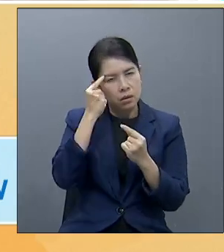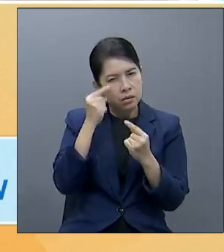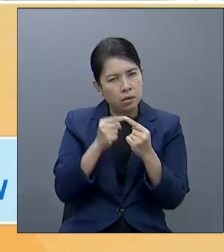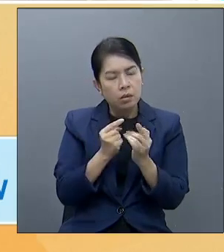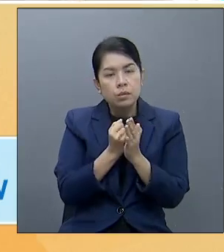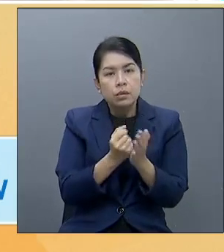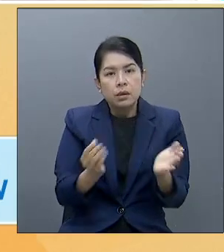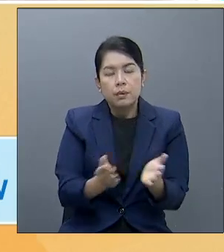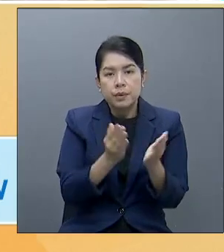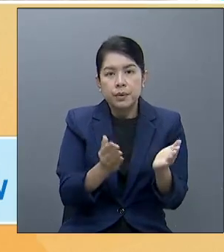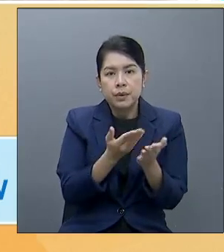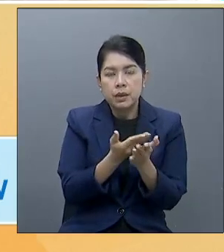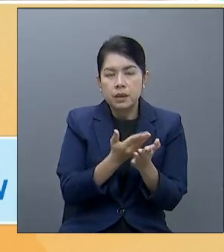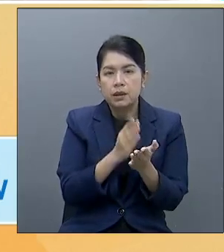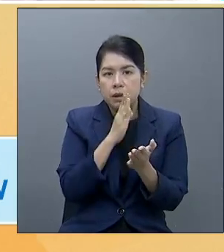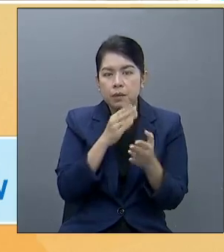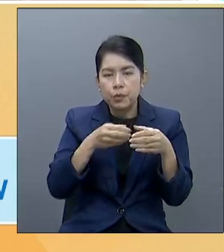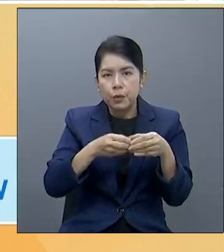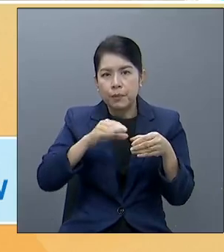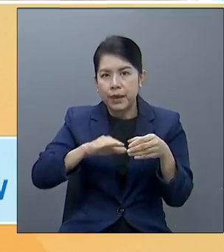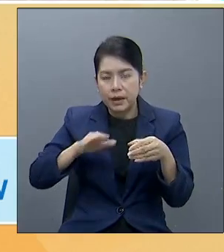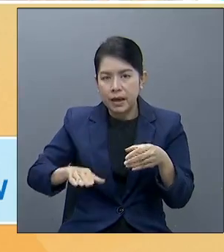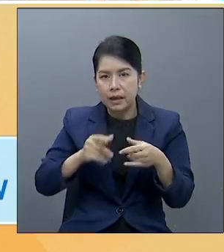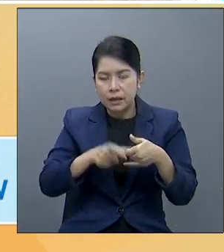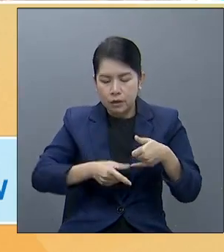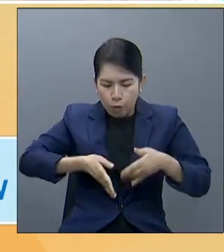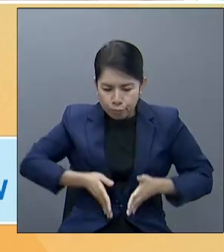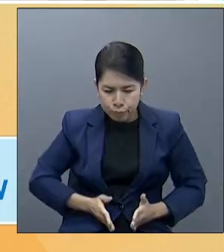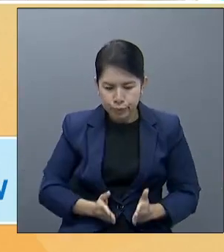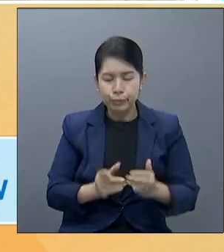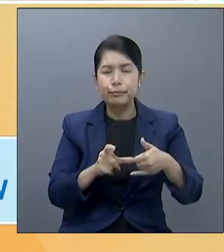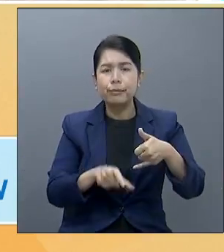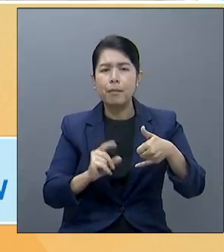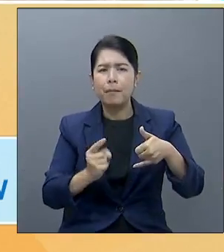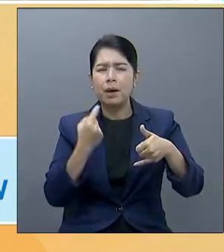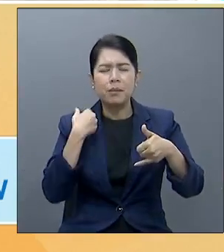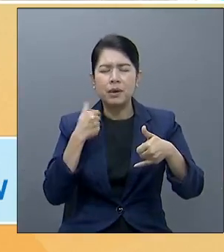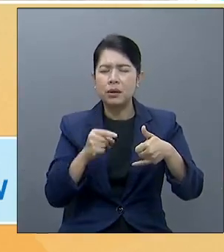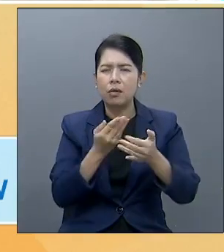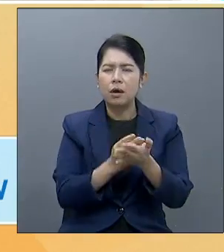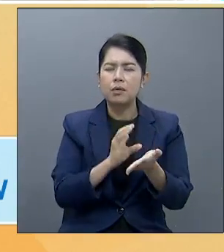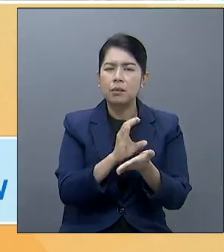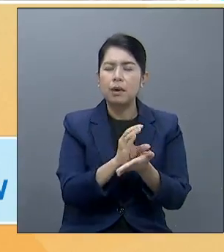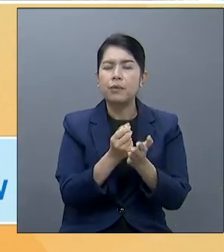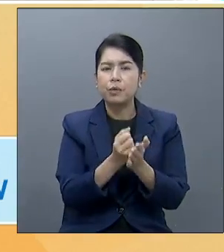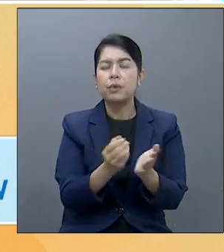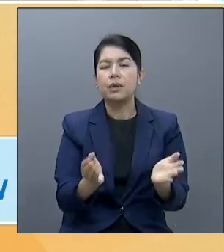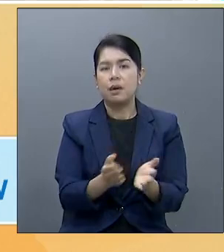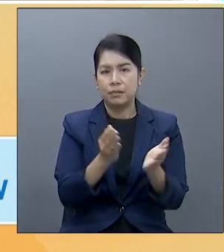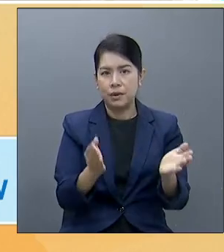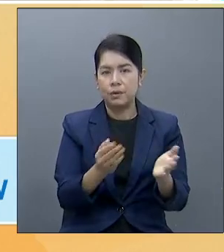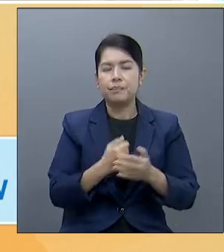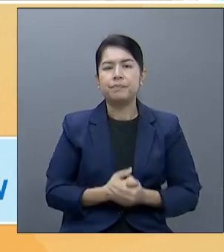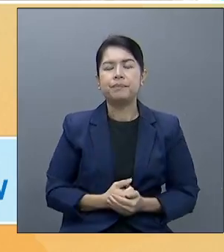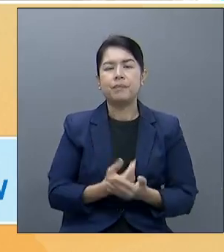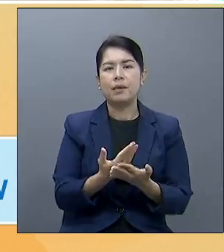นุนสำหรับเด็กที่แรกเกิดไหมหรือว่าเงินอุดหนุนให้เลี้ยงเขาเติบโตเราจะต้องมีส่วนร่วมแบบไหนอะไรอย่างเงี้ยค่ะหรือแม้กระ